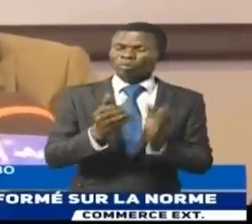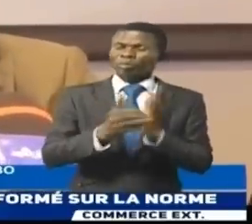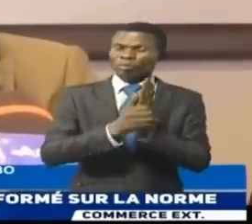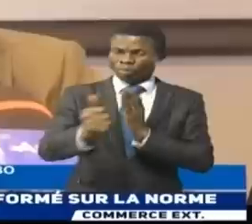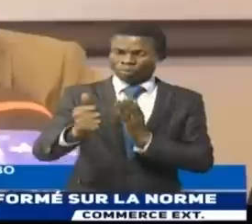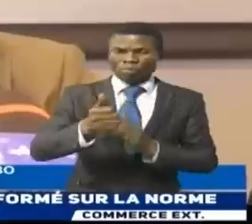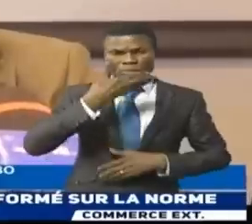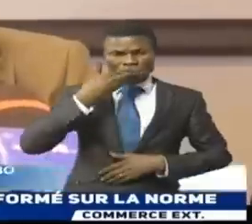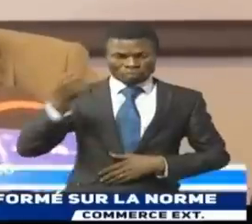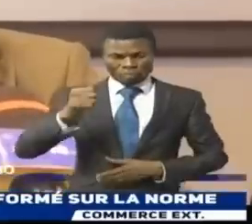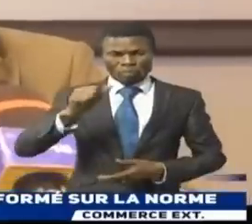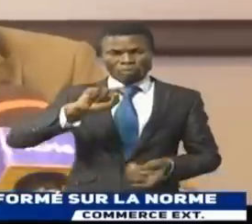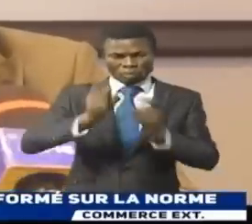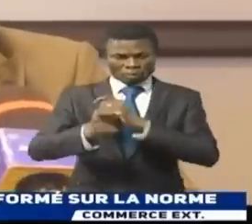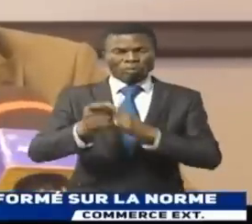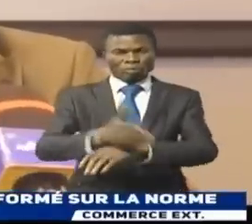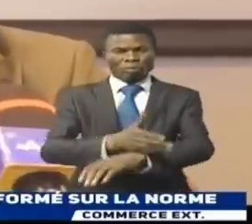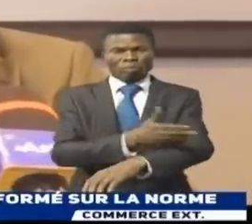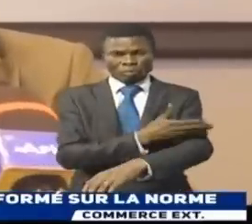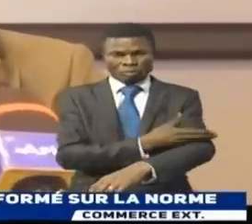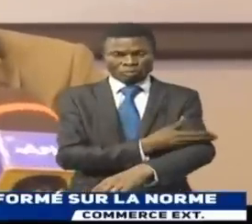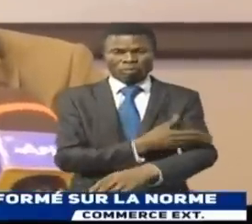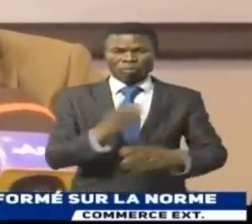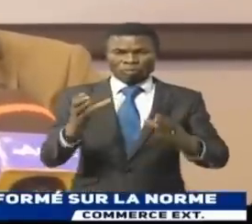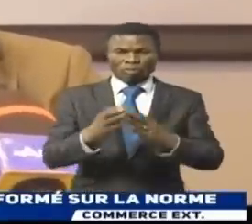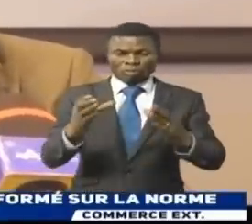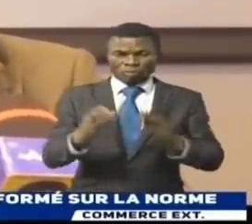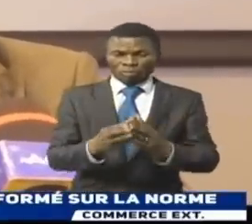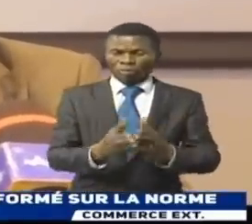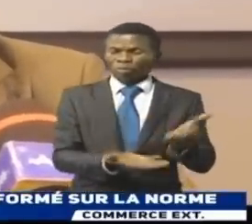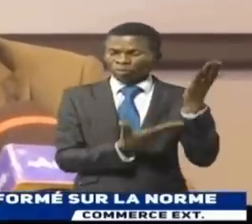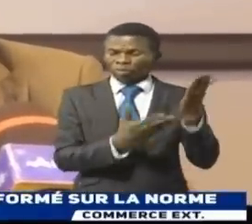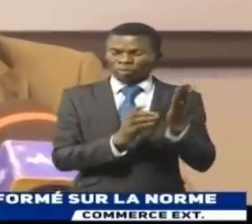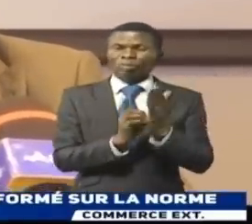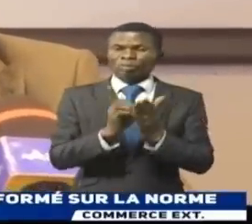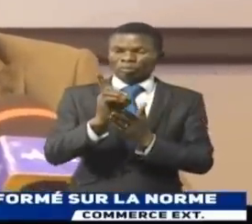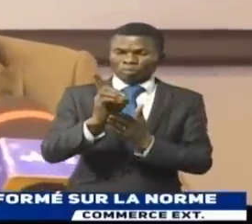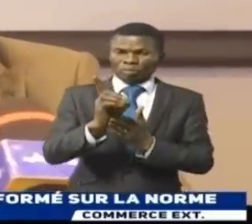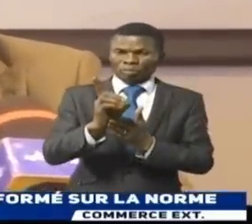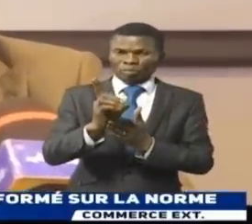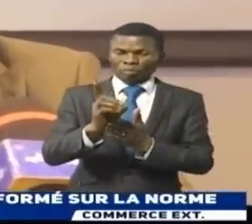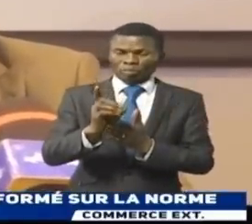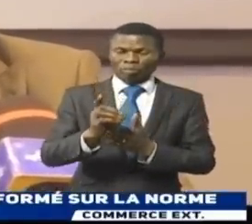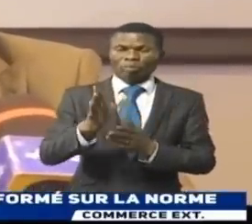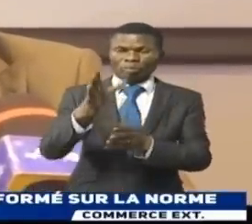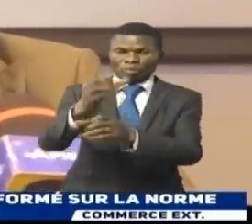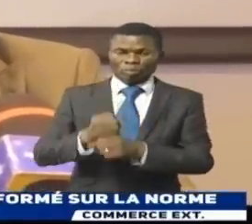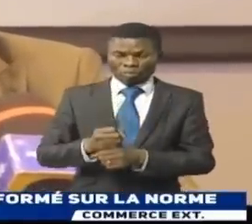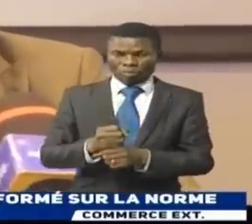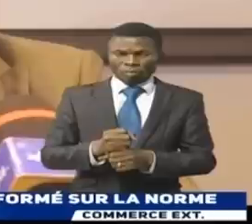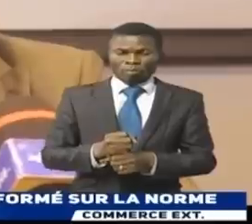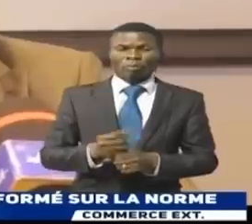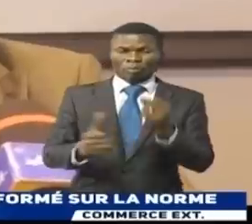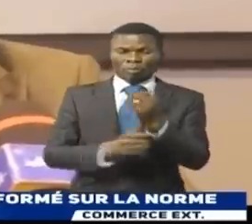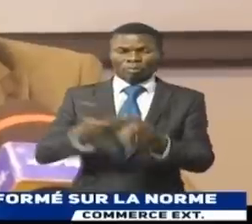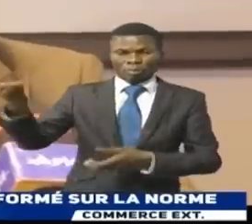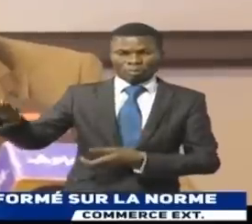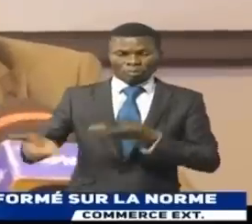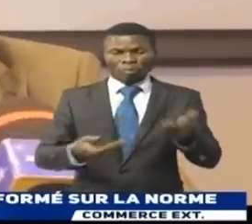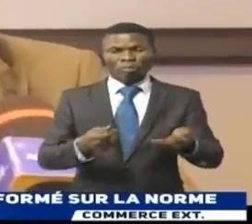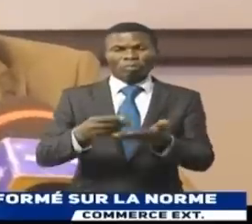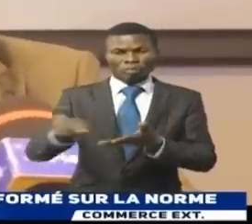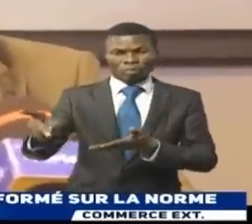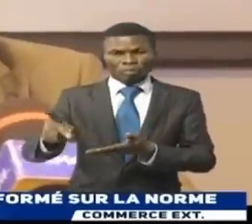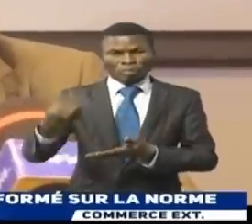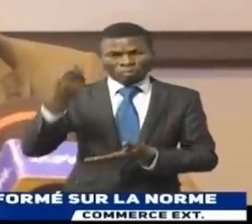prestations s'améliorer avec un impact positif sur la perception des clients par rapport